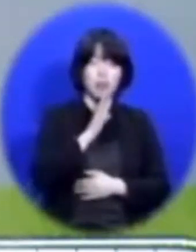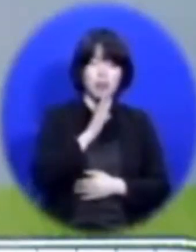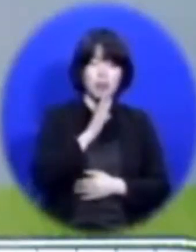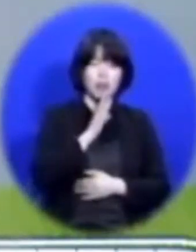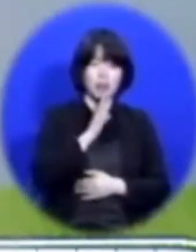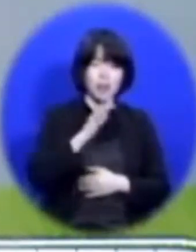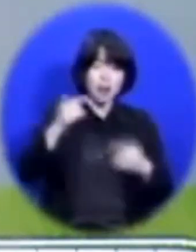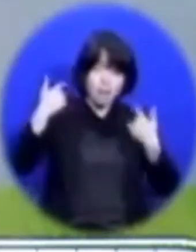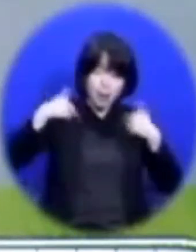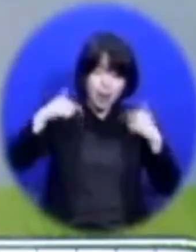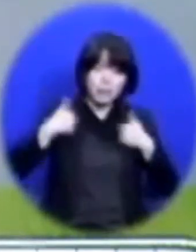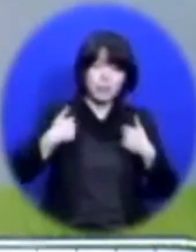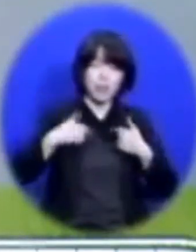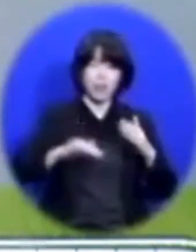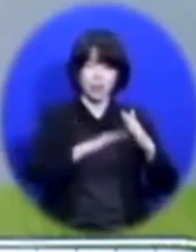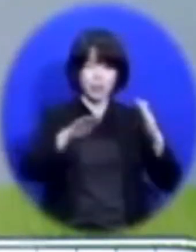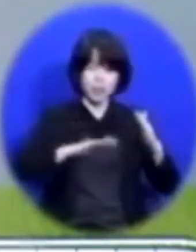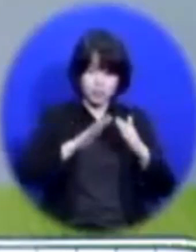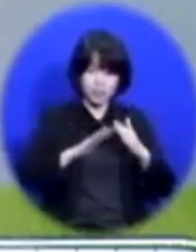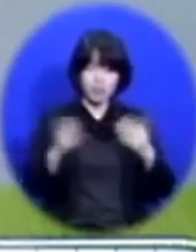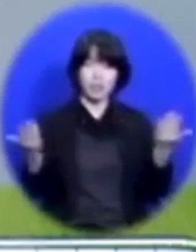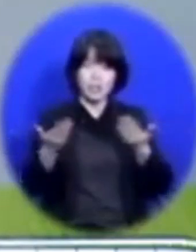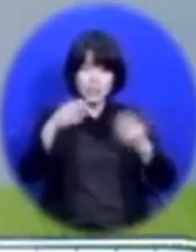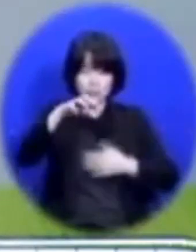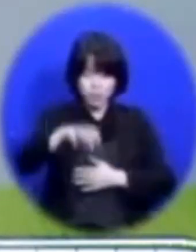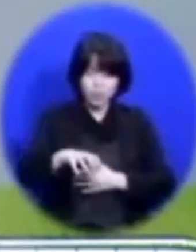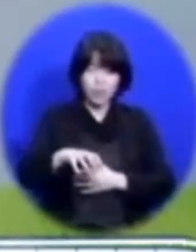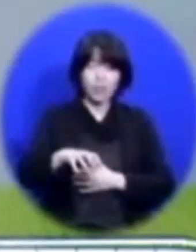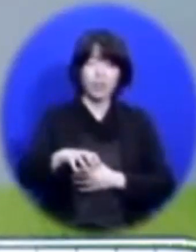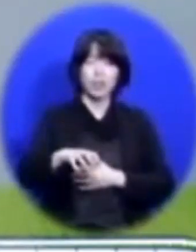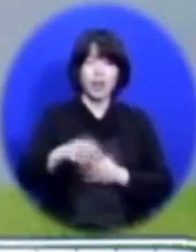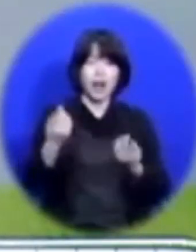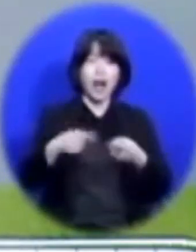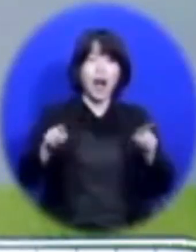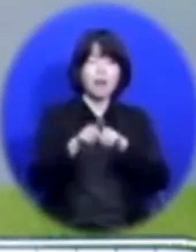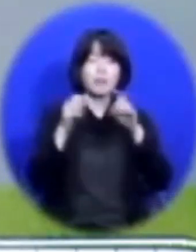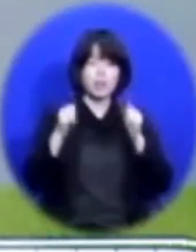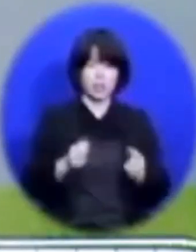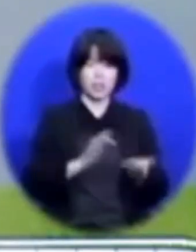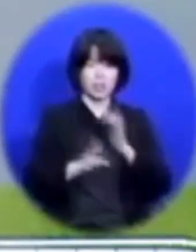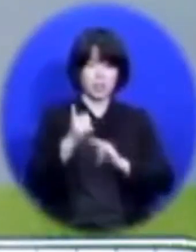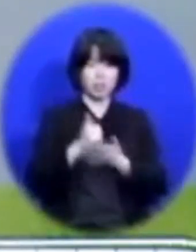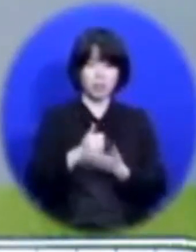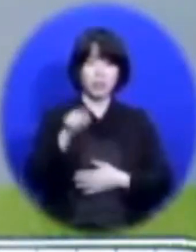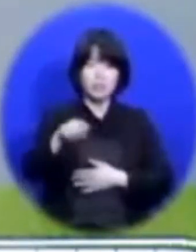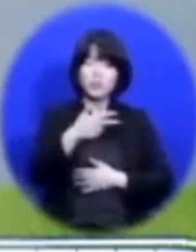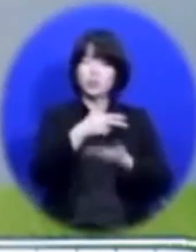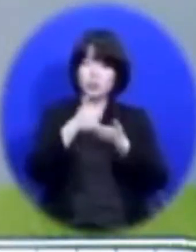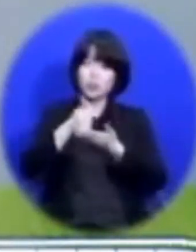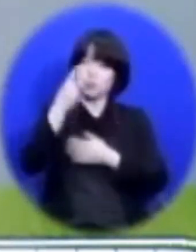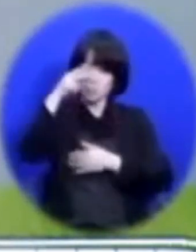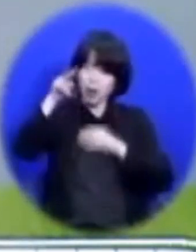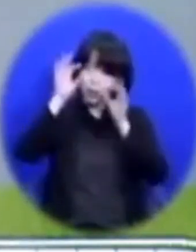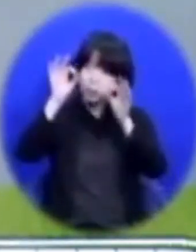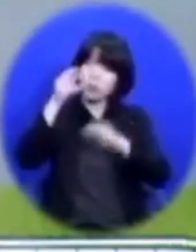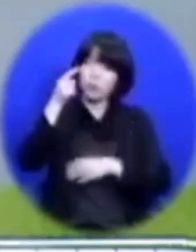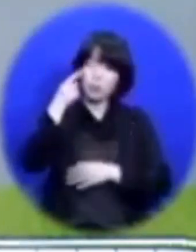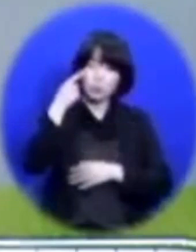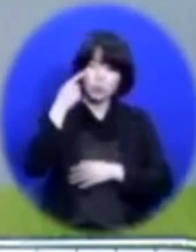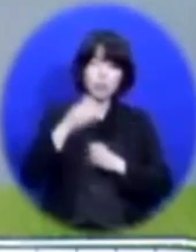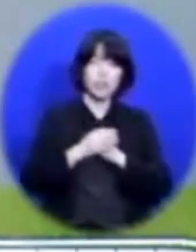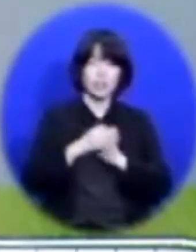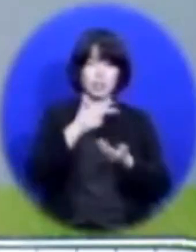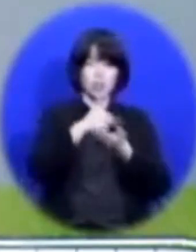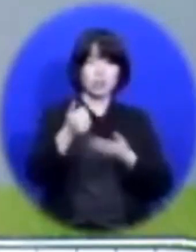집에서든직장에서든,매일진정으로훈련하여 눈을열어 당신과